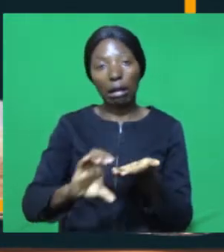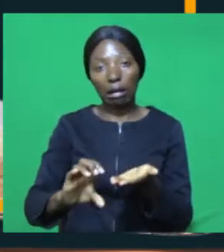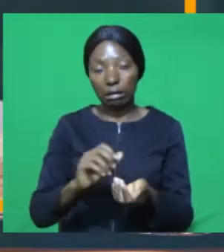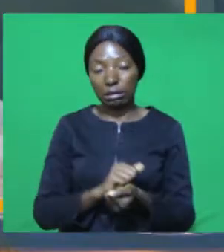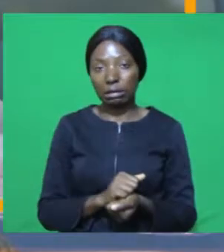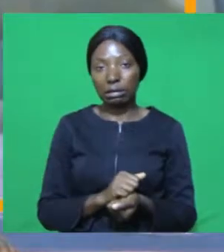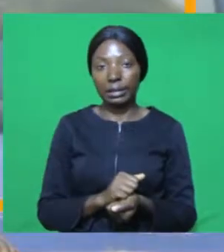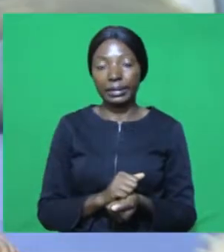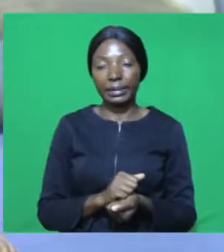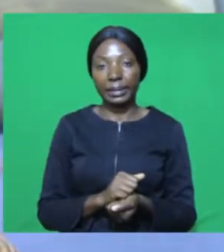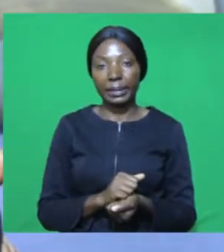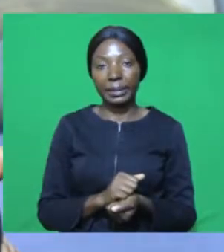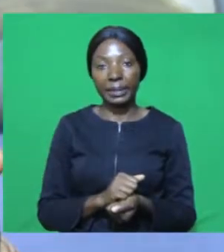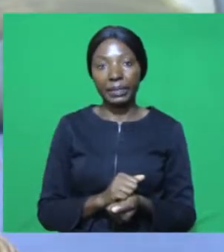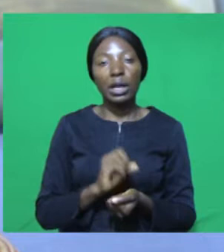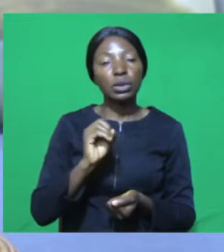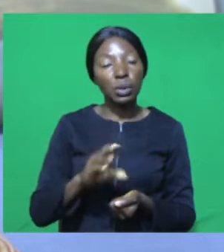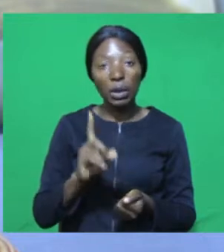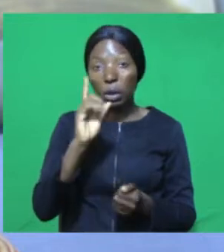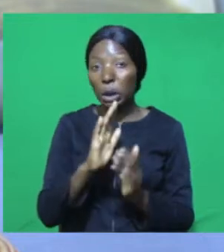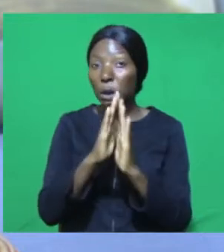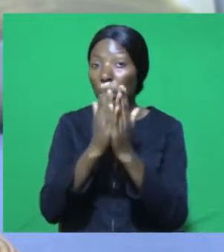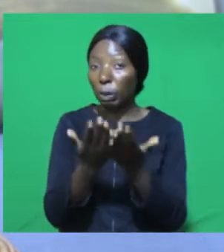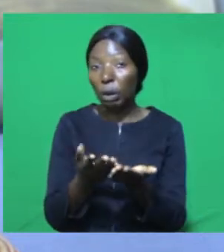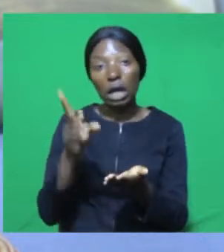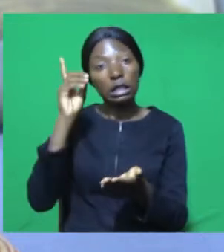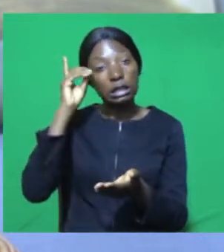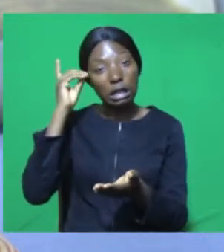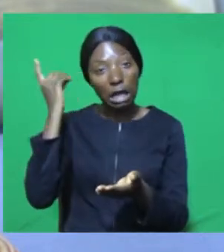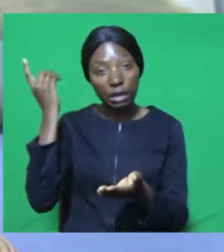ichanatswa. So, bhuku raDhaniel